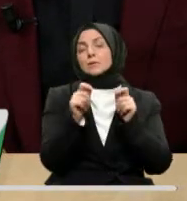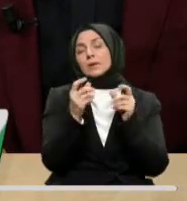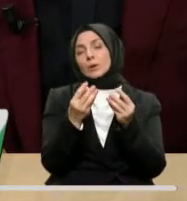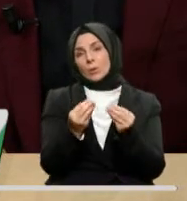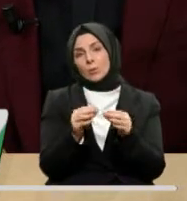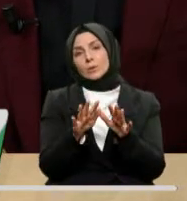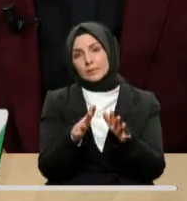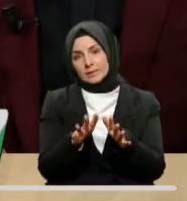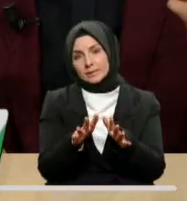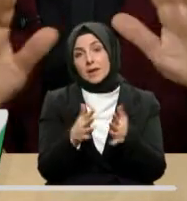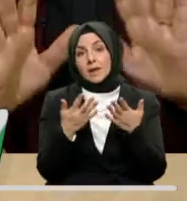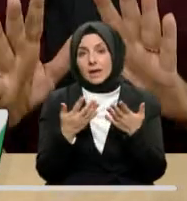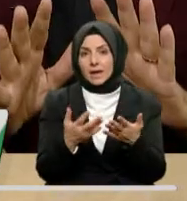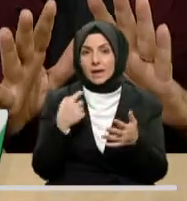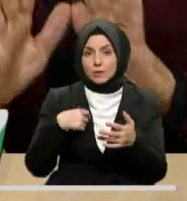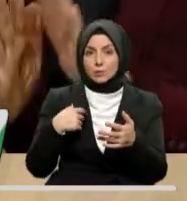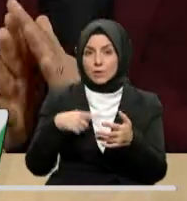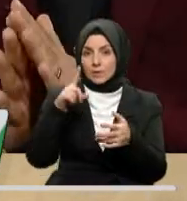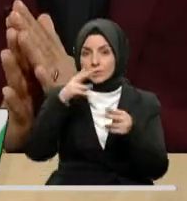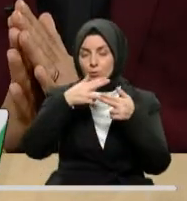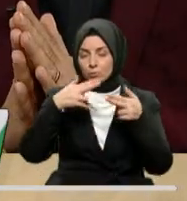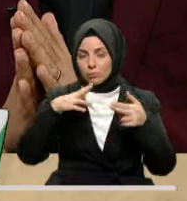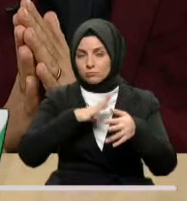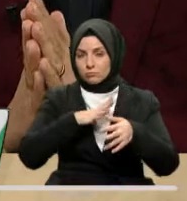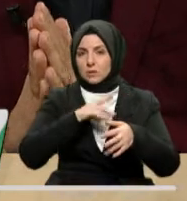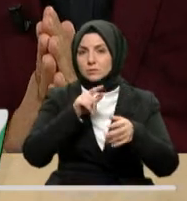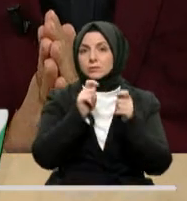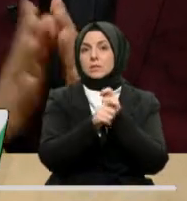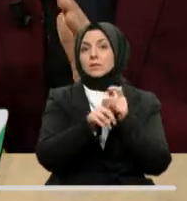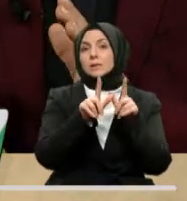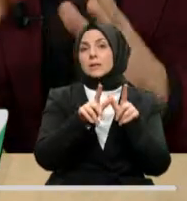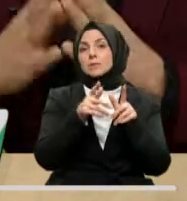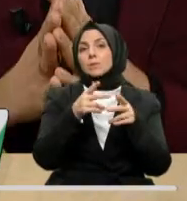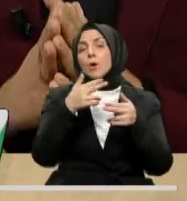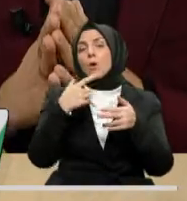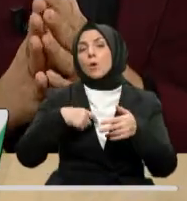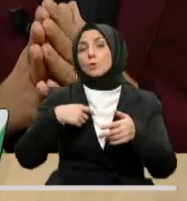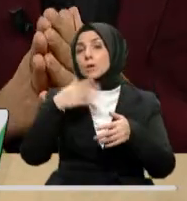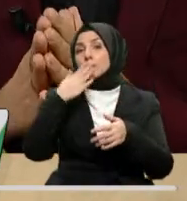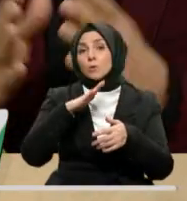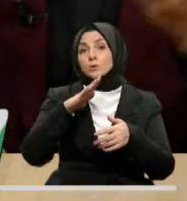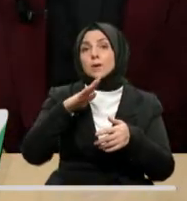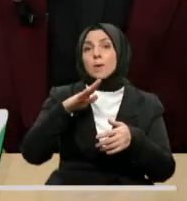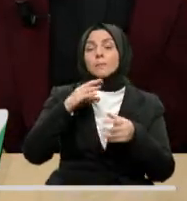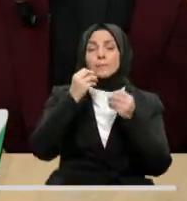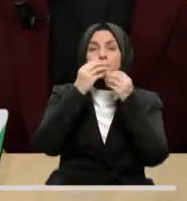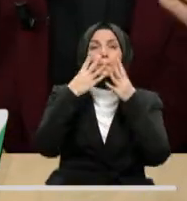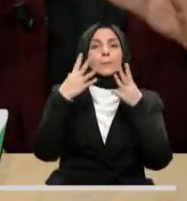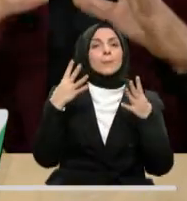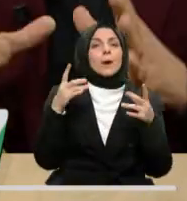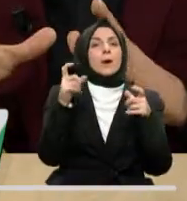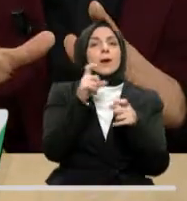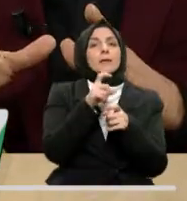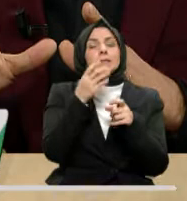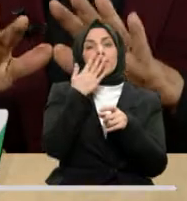Eğer bitkimiz ile ilgili özel bir durum tuzluluk sabah Arayı Arayı bekliyoruz orkidelerde ve diğer bitkilerde bunu nasıl anlarsınız